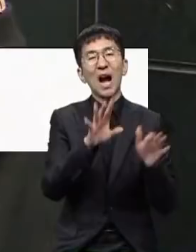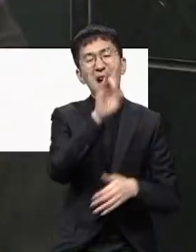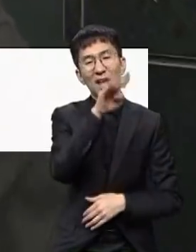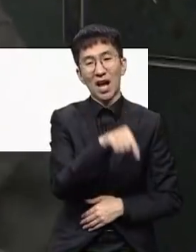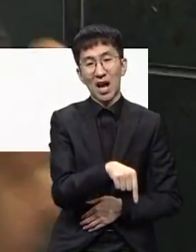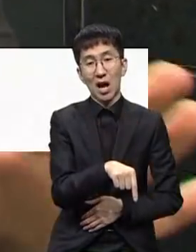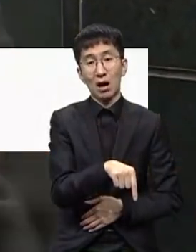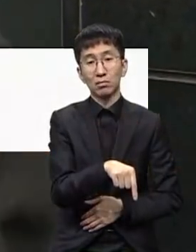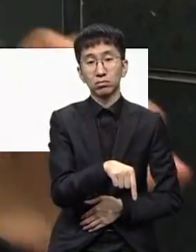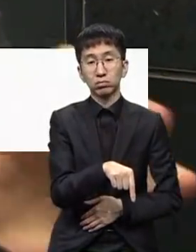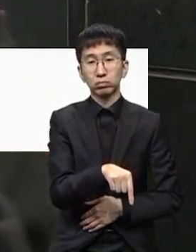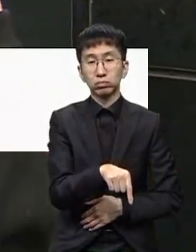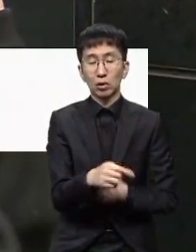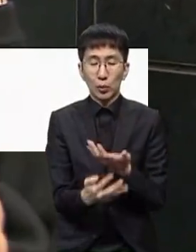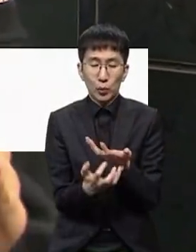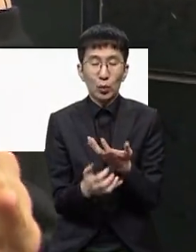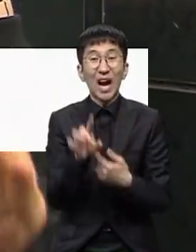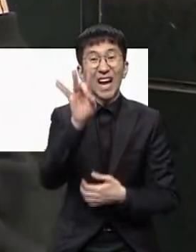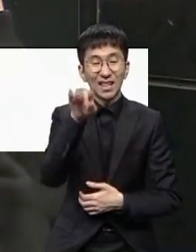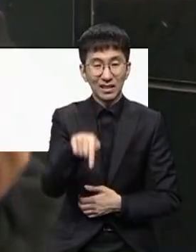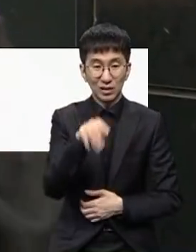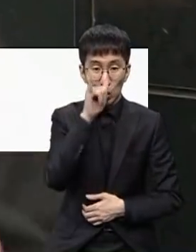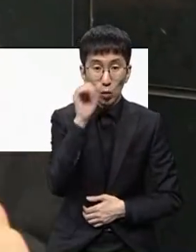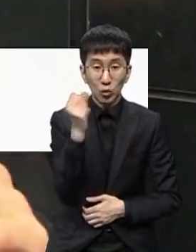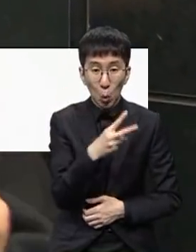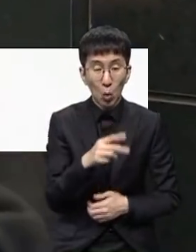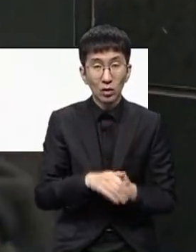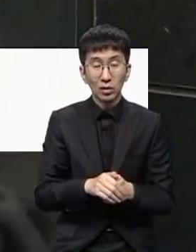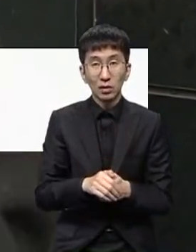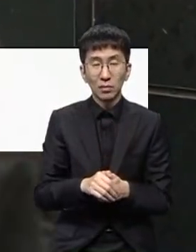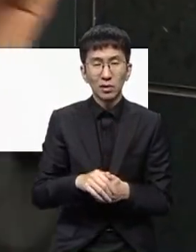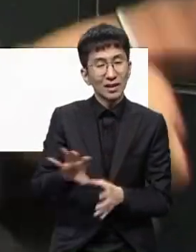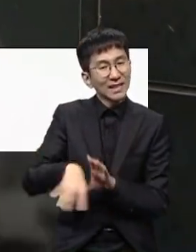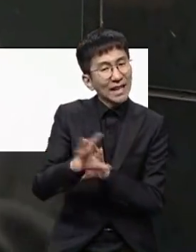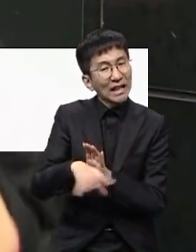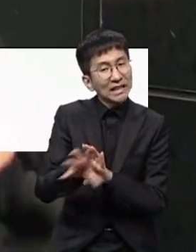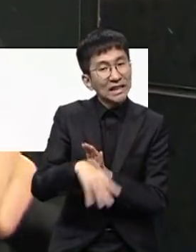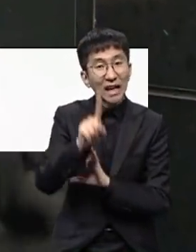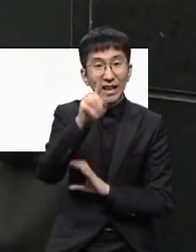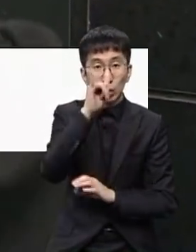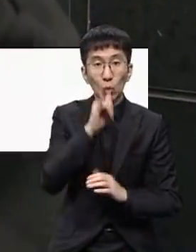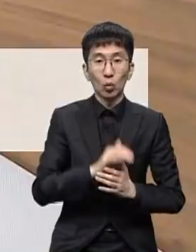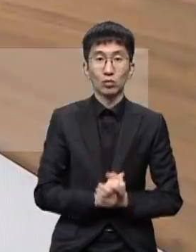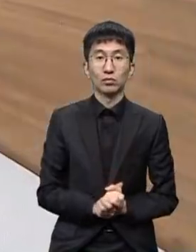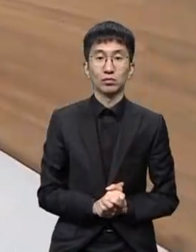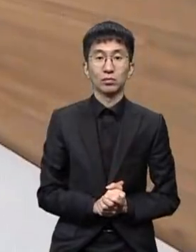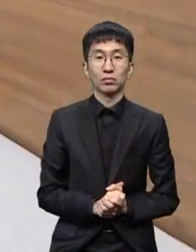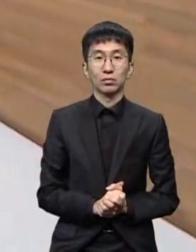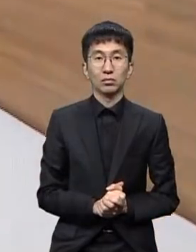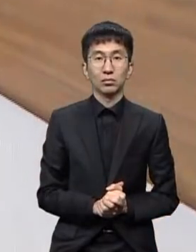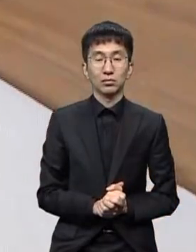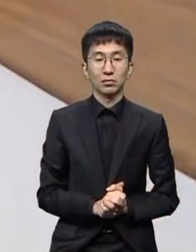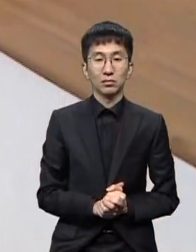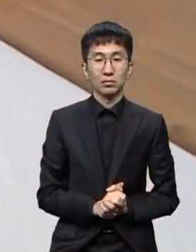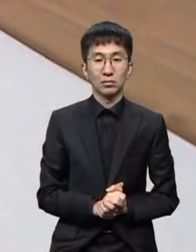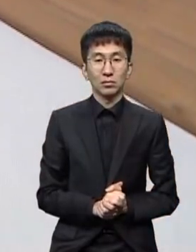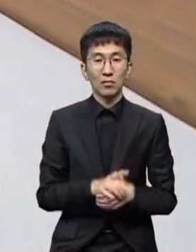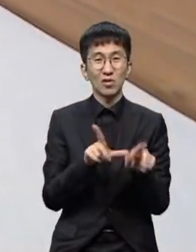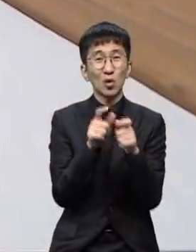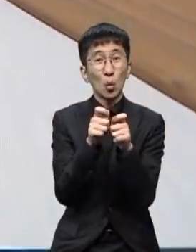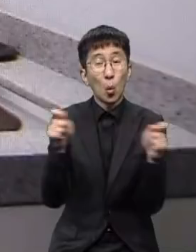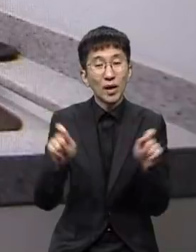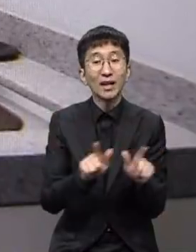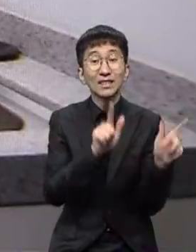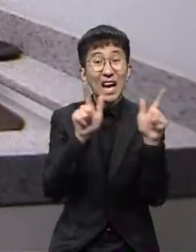원룸이에요. 인덕션 조그맣게 하나 있고요. 그리고 인덕션 밑에 드럼 세탁기 조그맣게 하나 있고 장기 주거 용도로